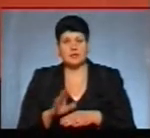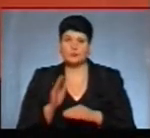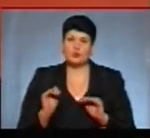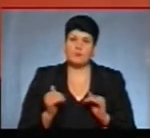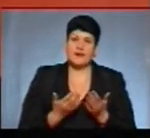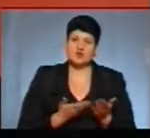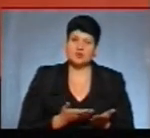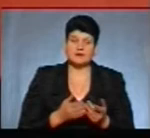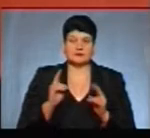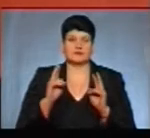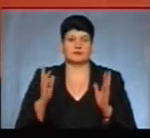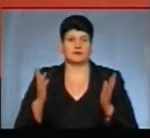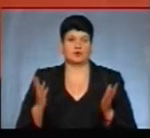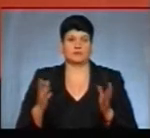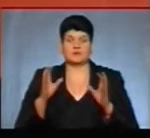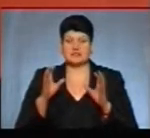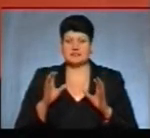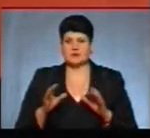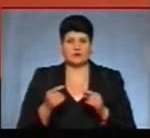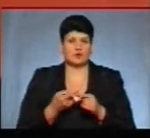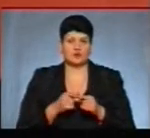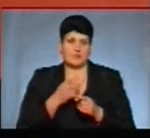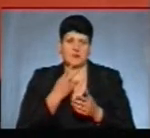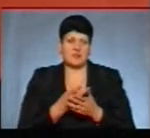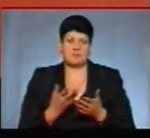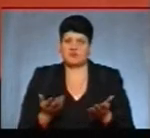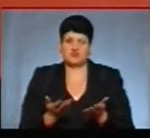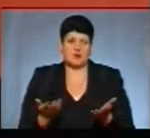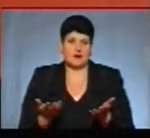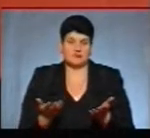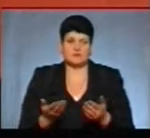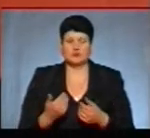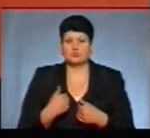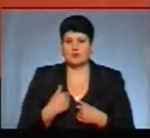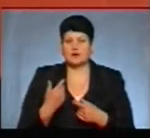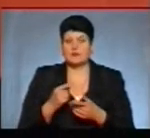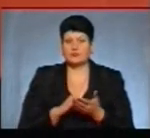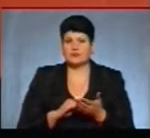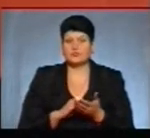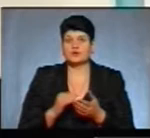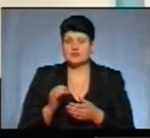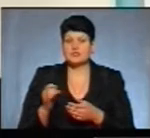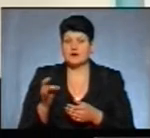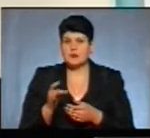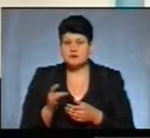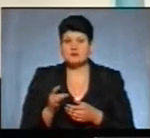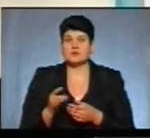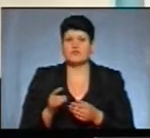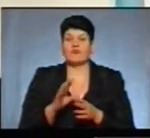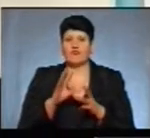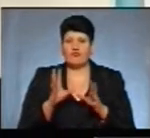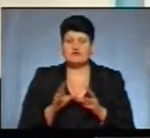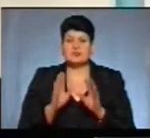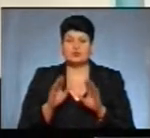обмеження, невідомо. Тобто законодавець цього не передбачає. Тому кажу ще раз, все буде